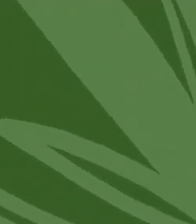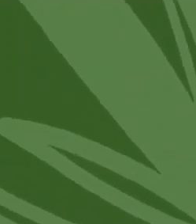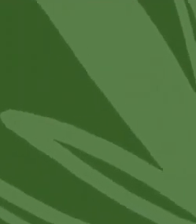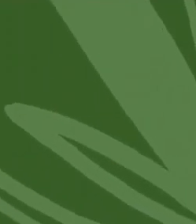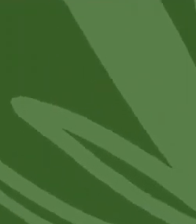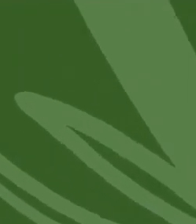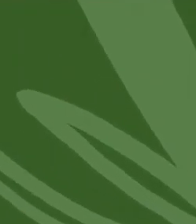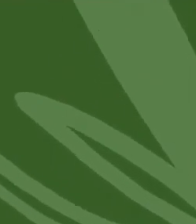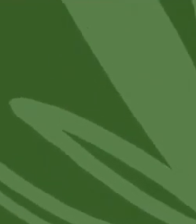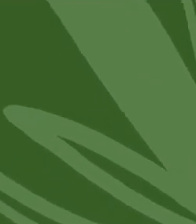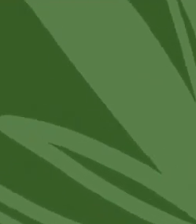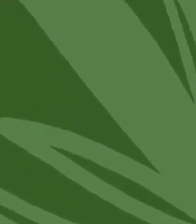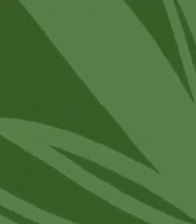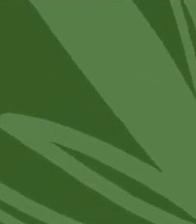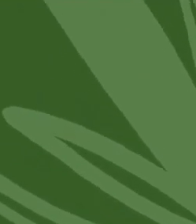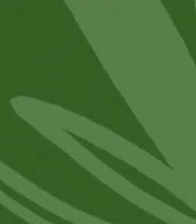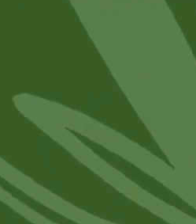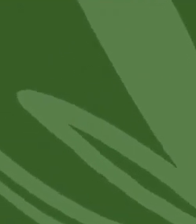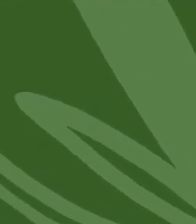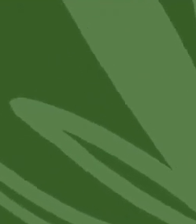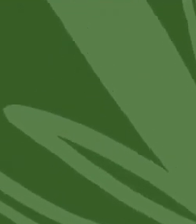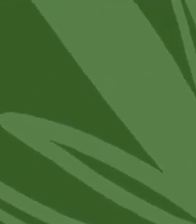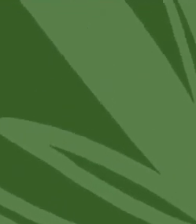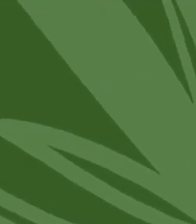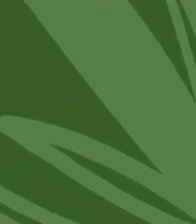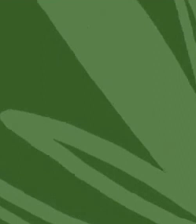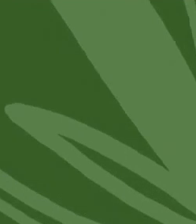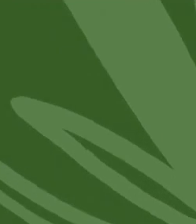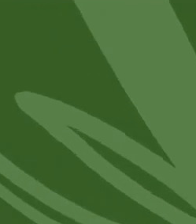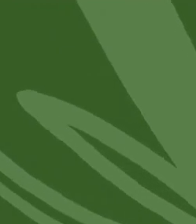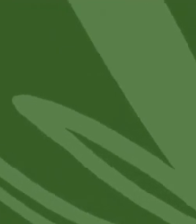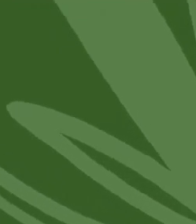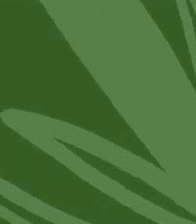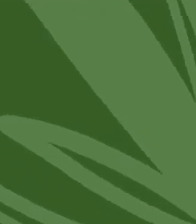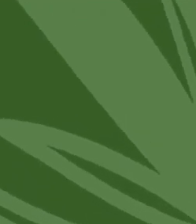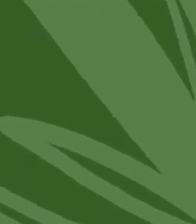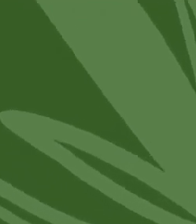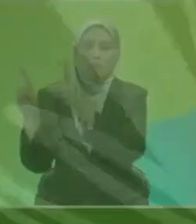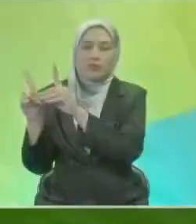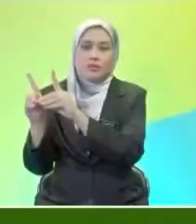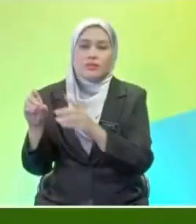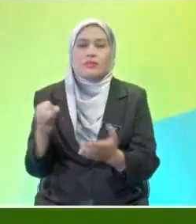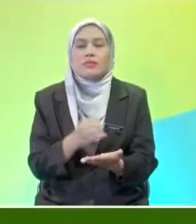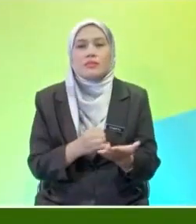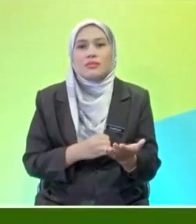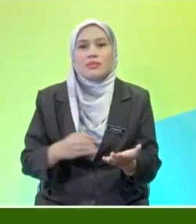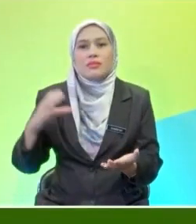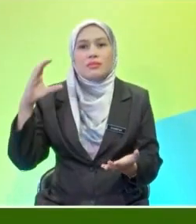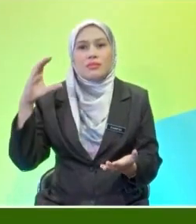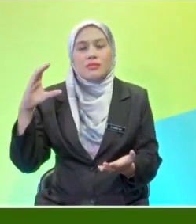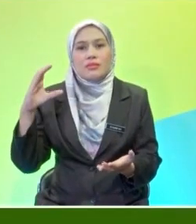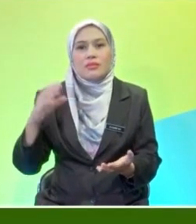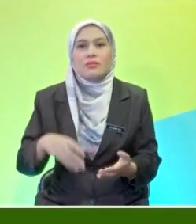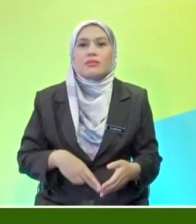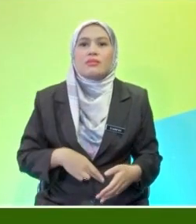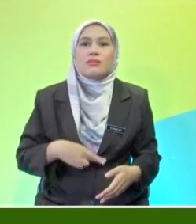Okey, silakan. Duduk melukis di hujung desa. Melukis bulan penuh